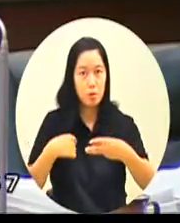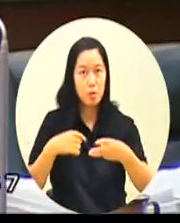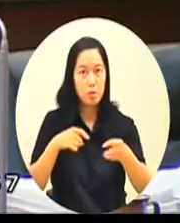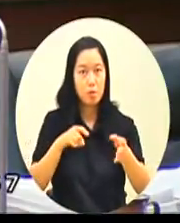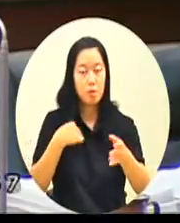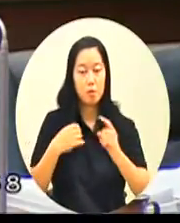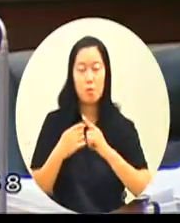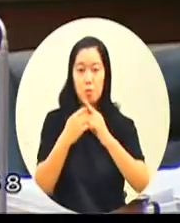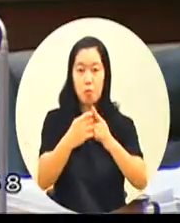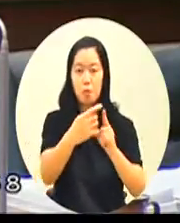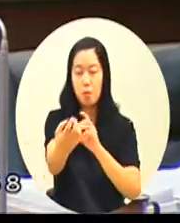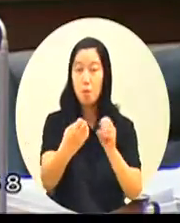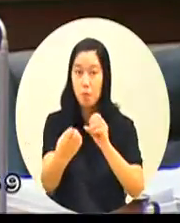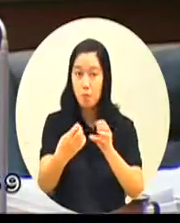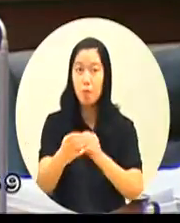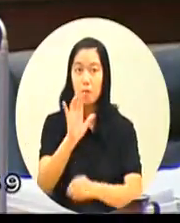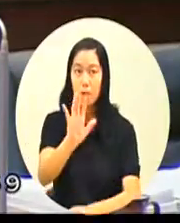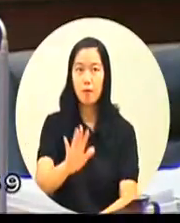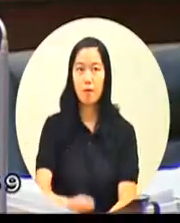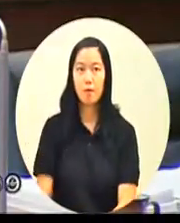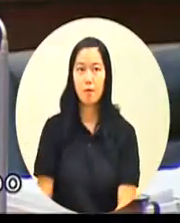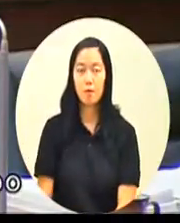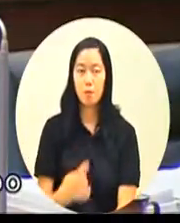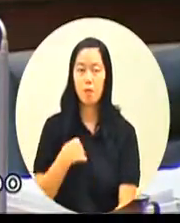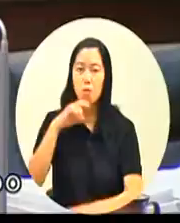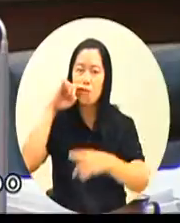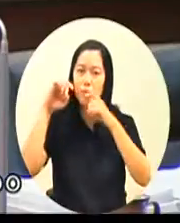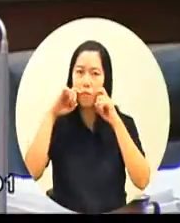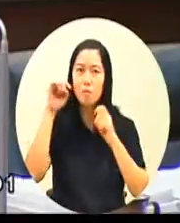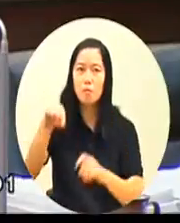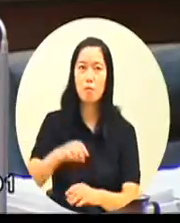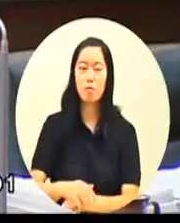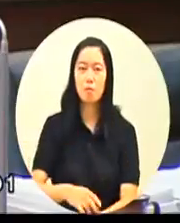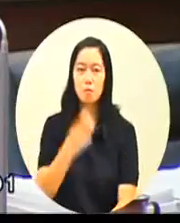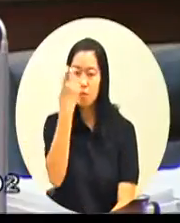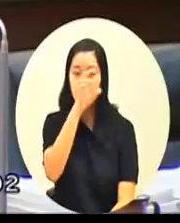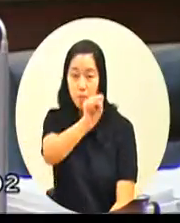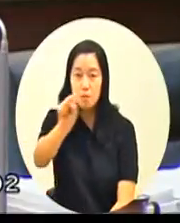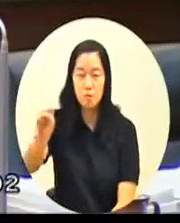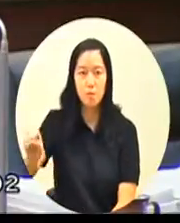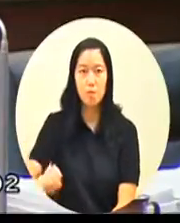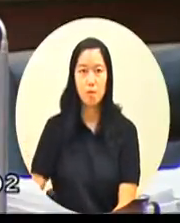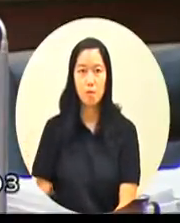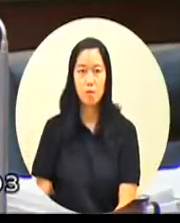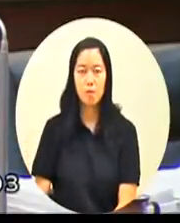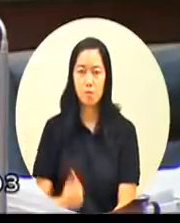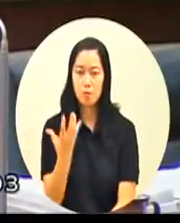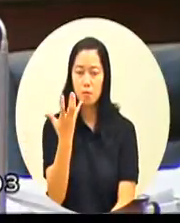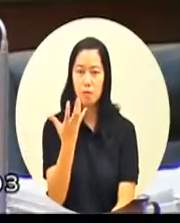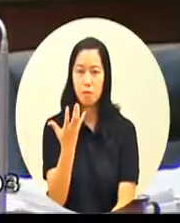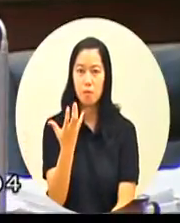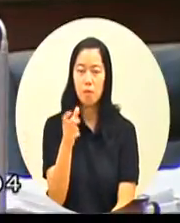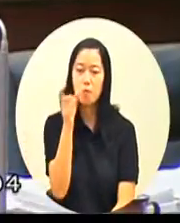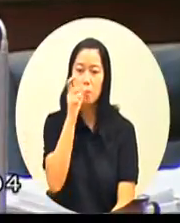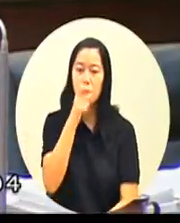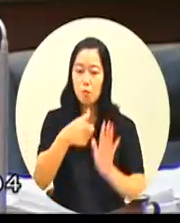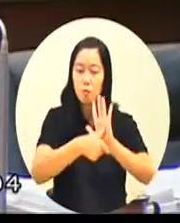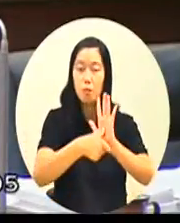就是在讨论这个业务，因为我比较好奇是查气到的是哪一个酒牌最多？